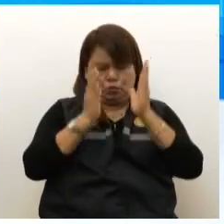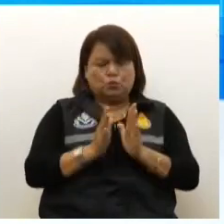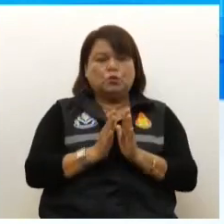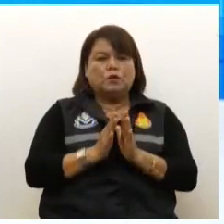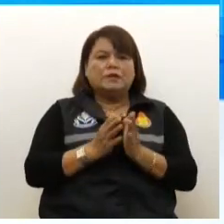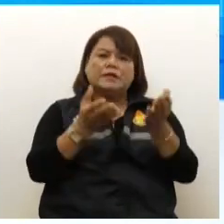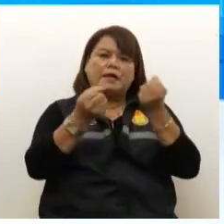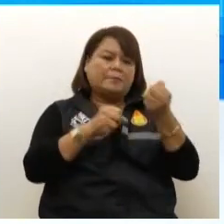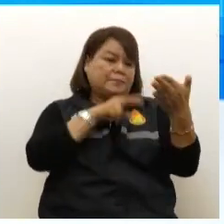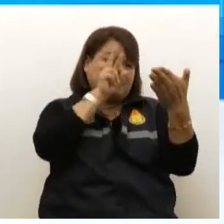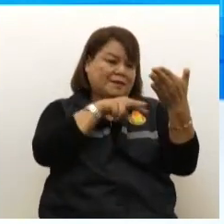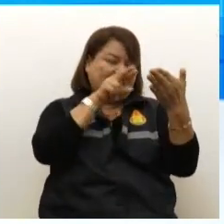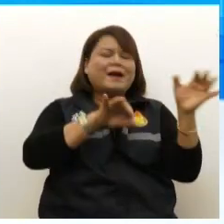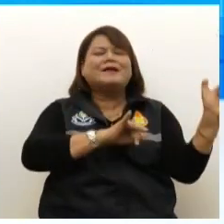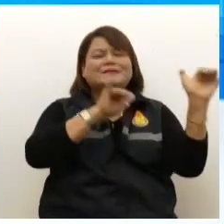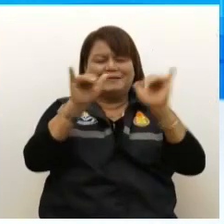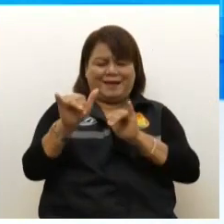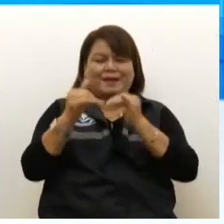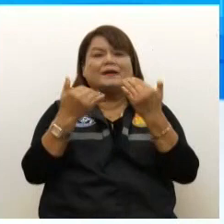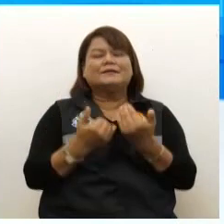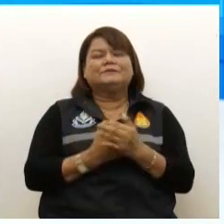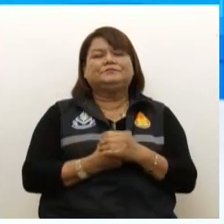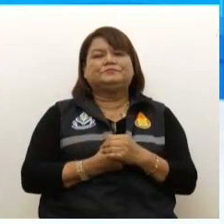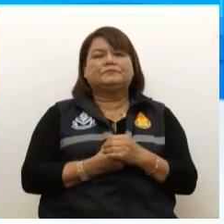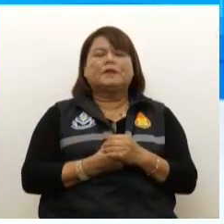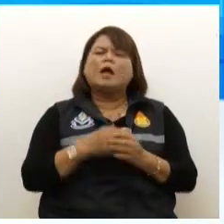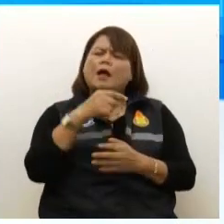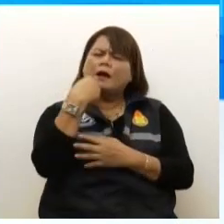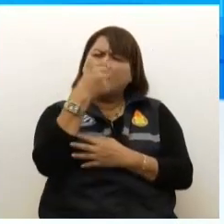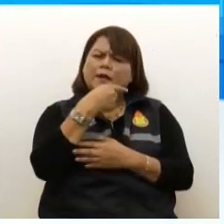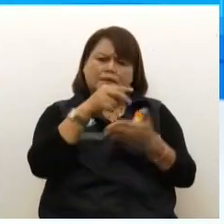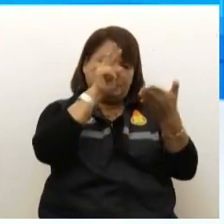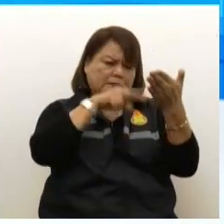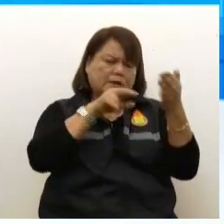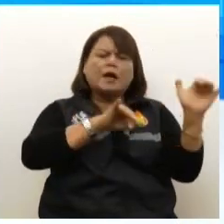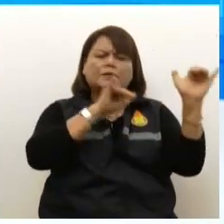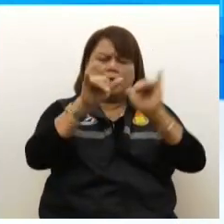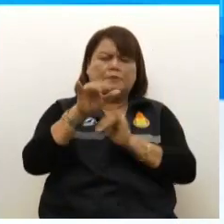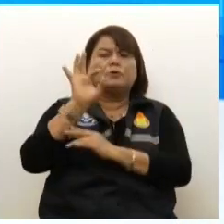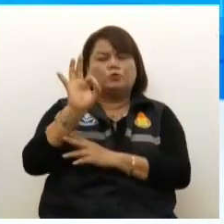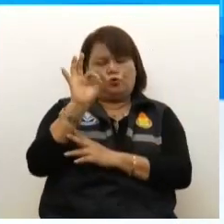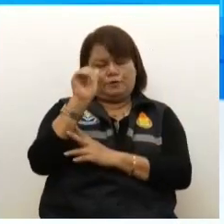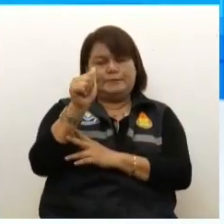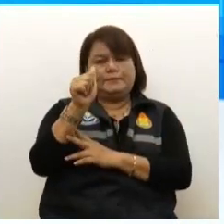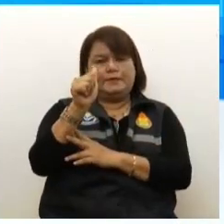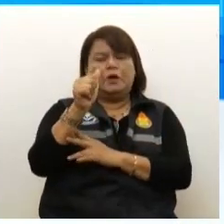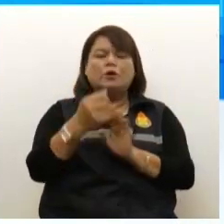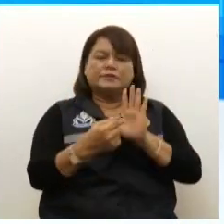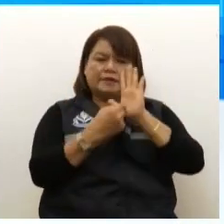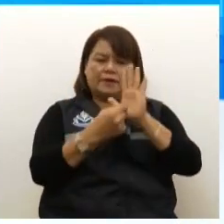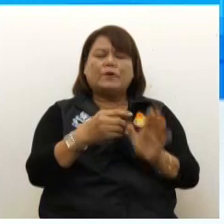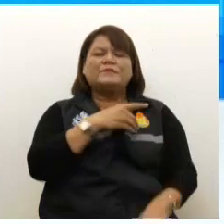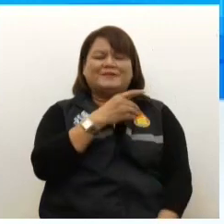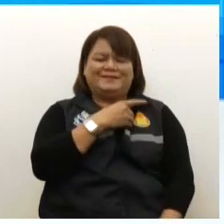ได้รับพิจารณาการย้ายในครั้งนี้หากท่านใดได้พิจารณาการย้ายก็ถือเป็นความโชคดีนะครับและก็ขอแสดงความยินดีด้ว